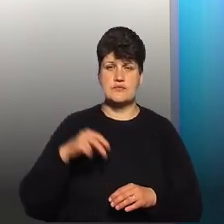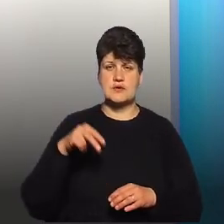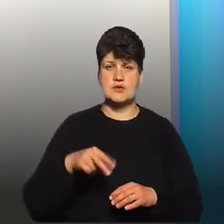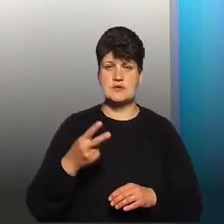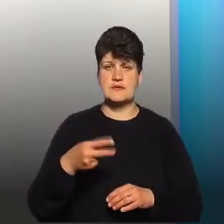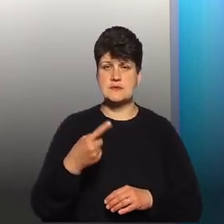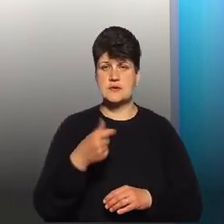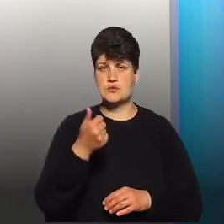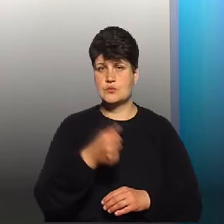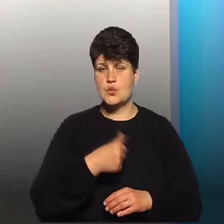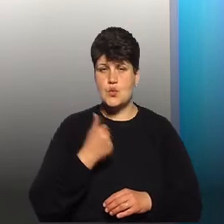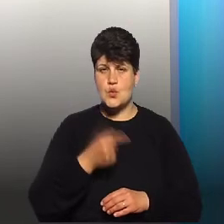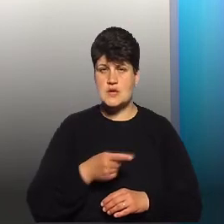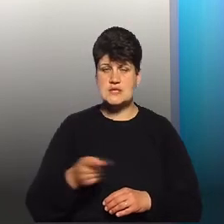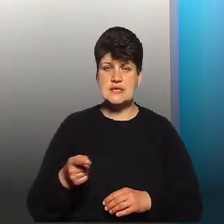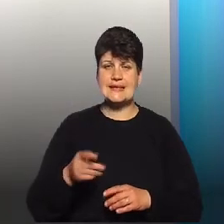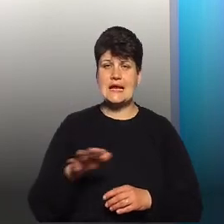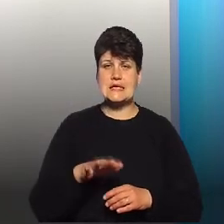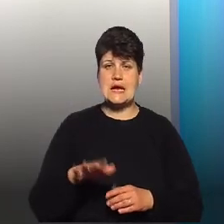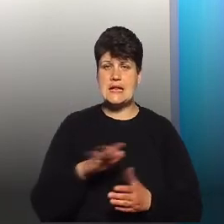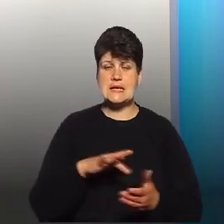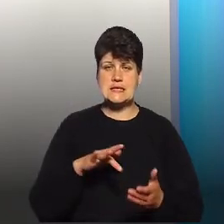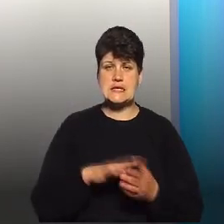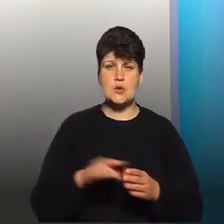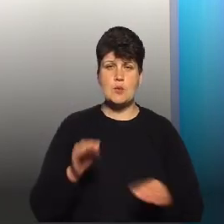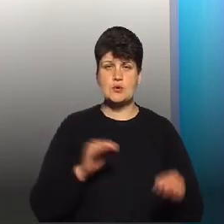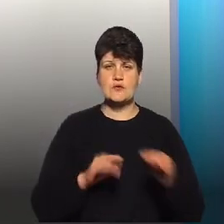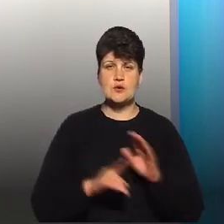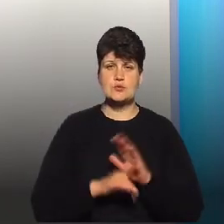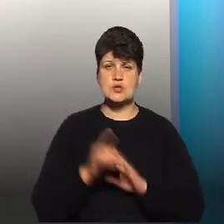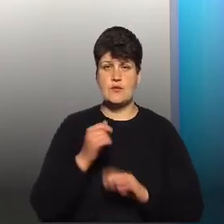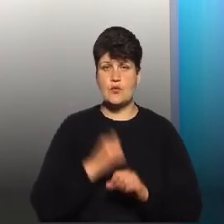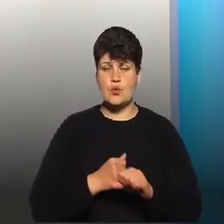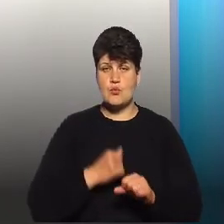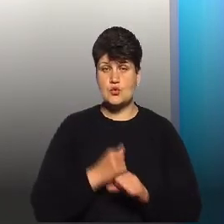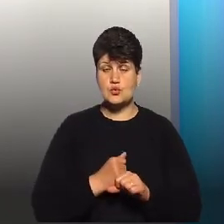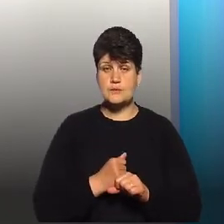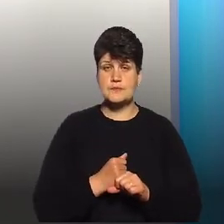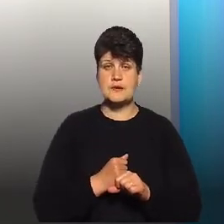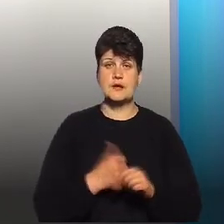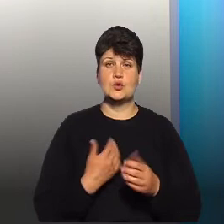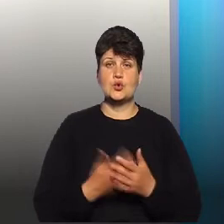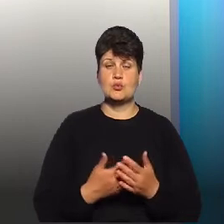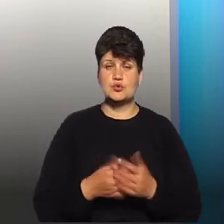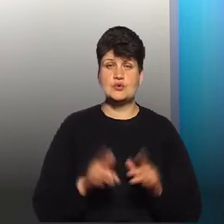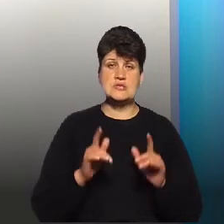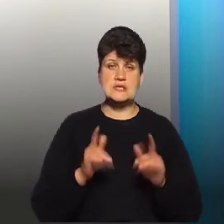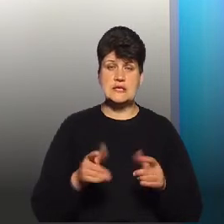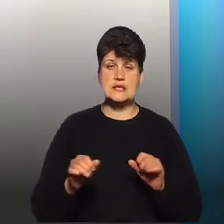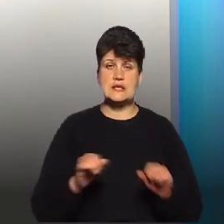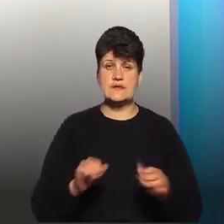році, територіальний центр комплектування почали роботу, тобто, згідно керівних